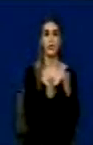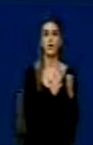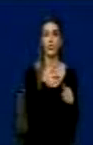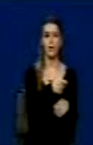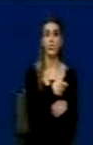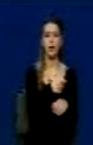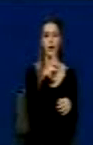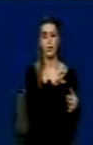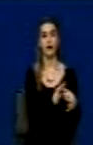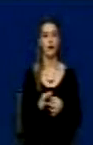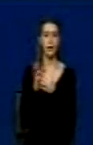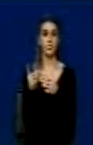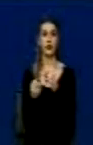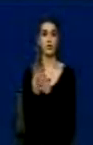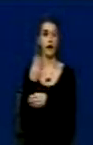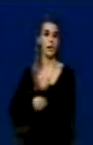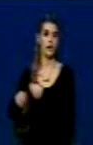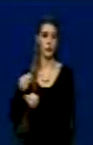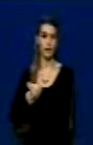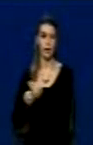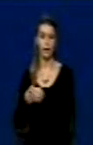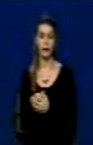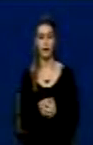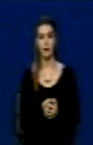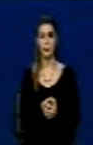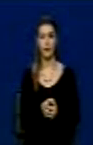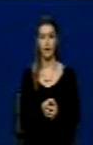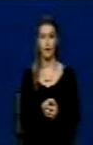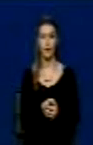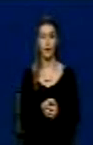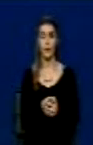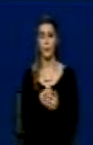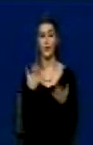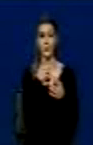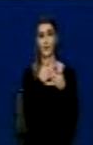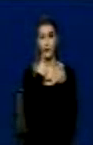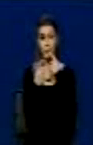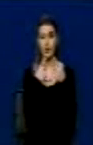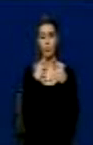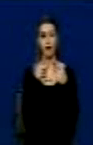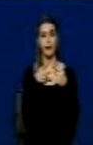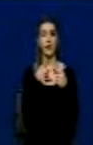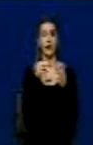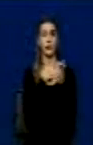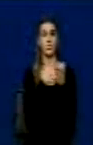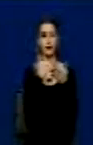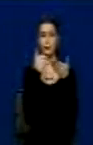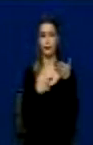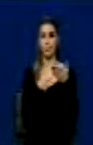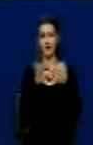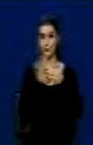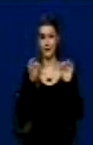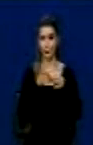si aktor në zhvillimin ekonomik. Kurse kur flasim për tekstin